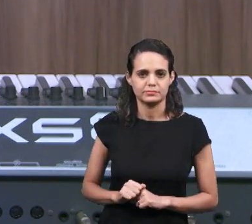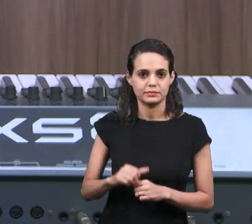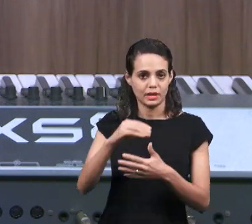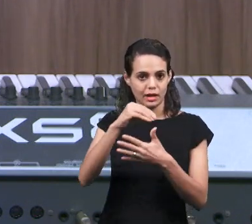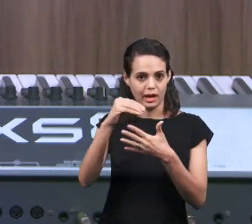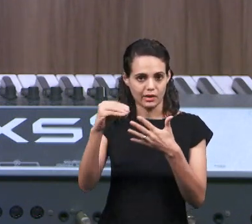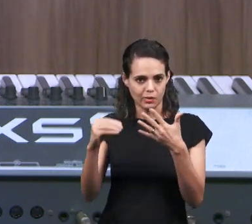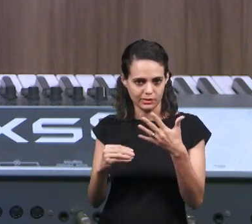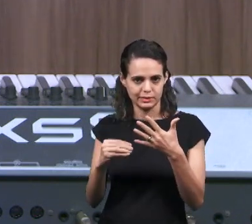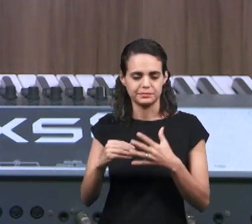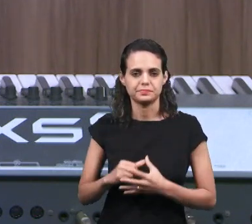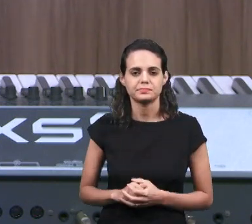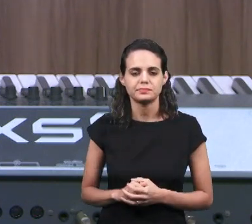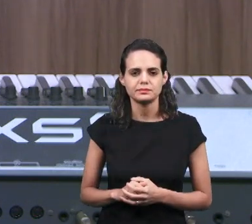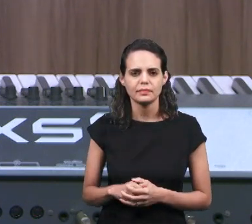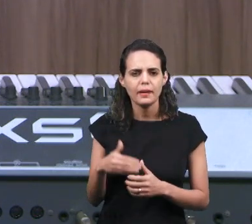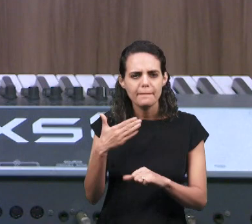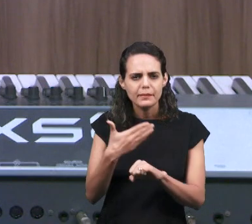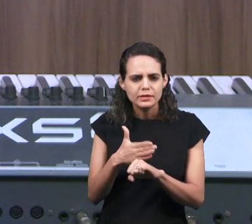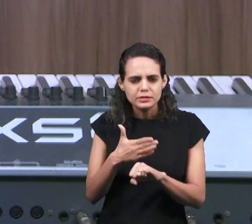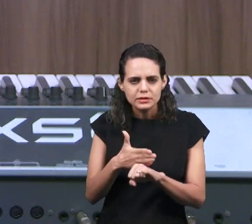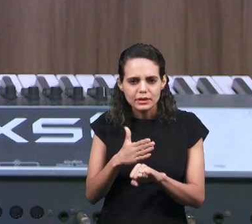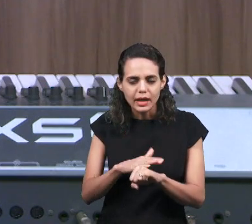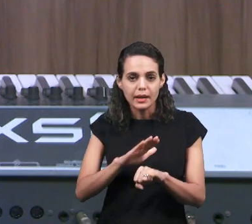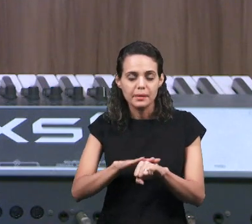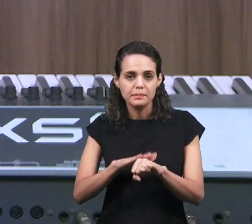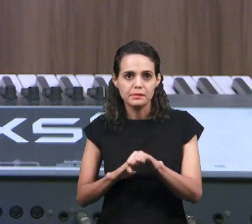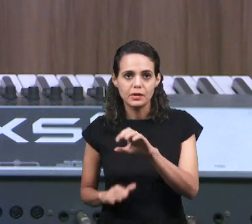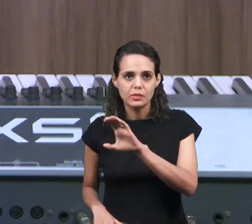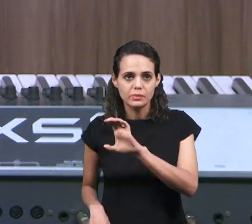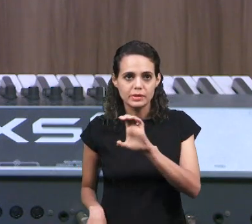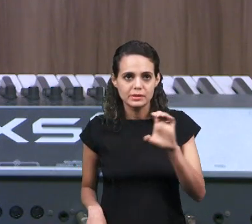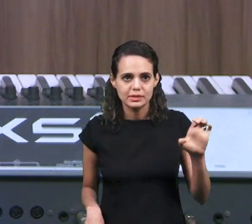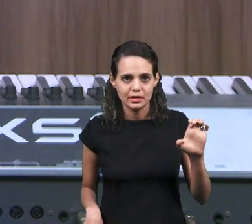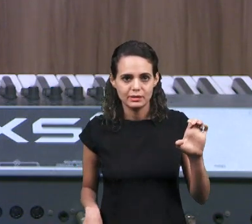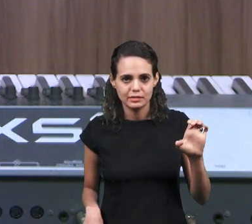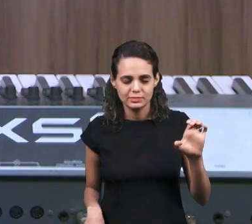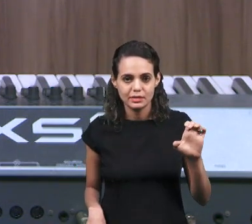Allons-y, entraînez notre main gauche, les graves.